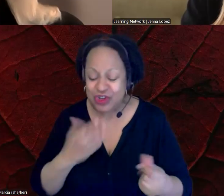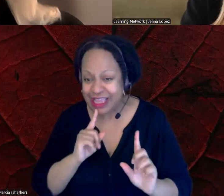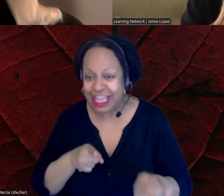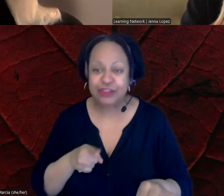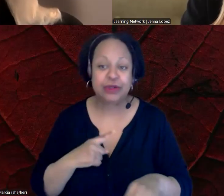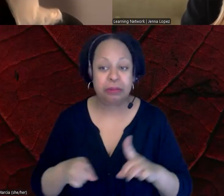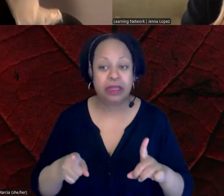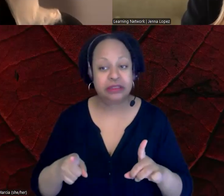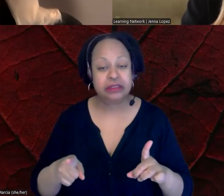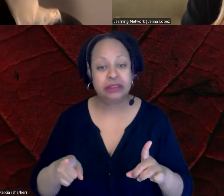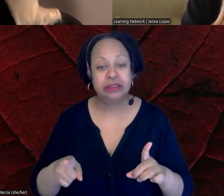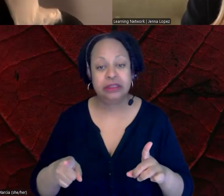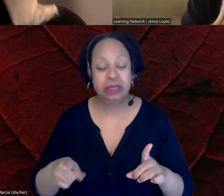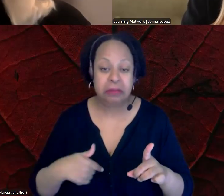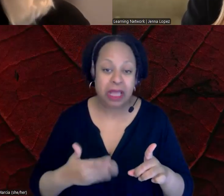Mais c'est une